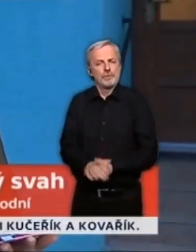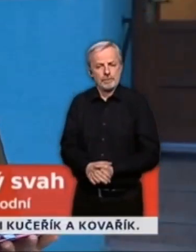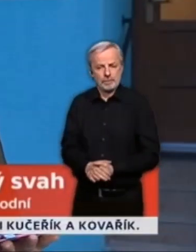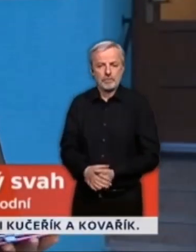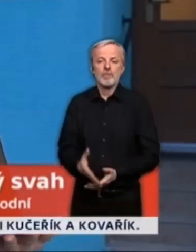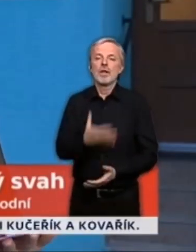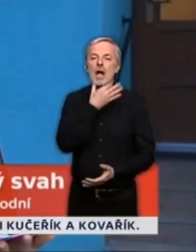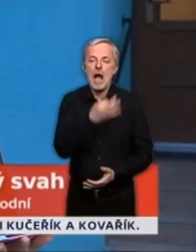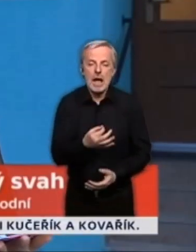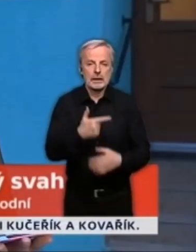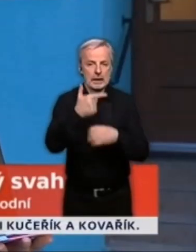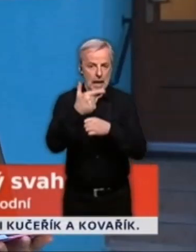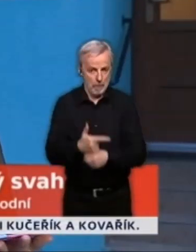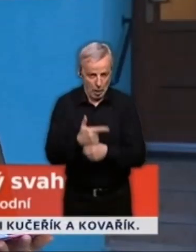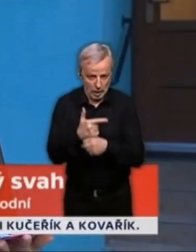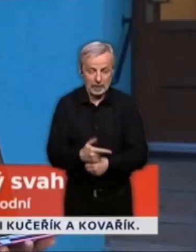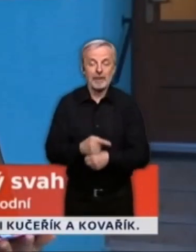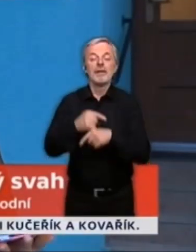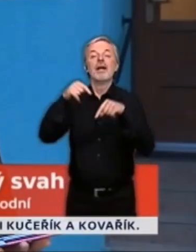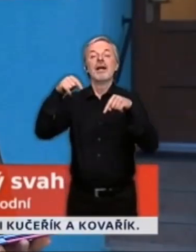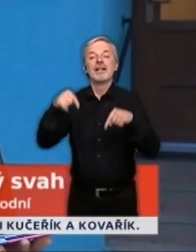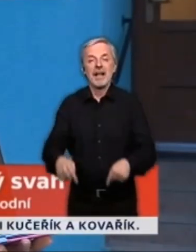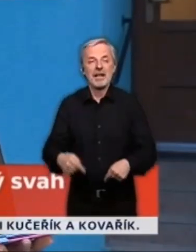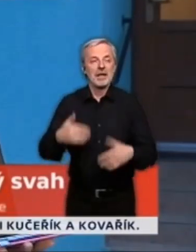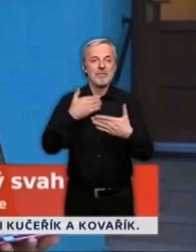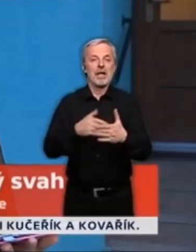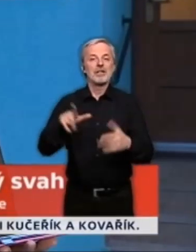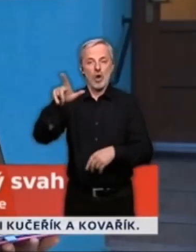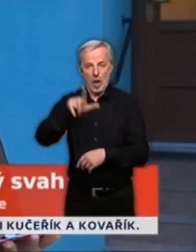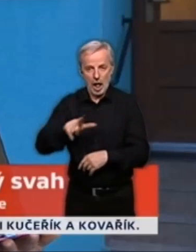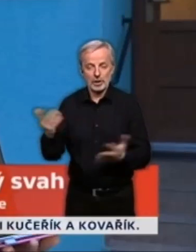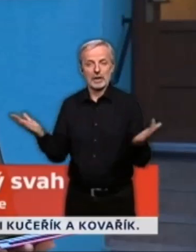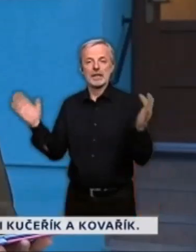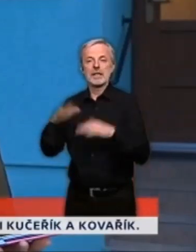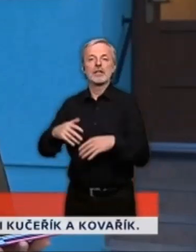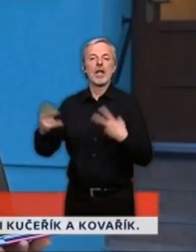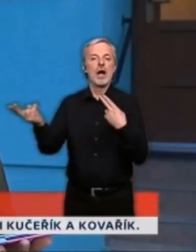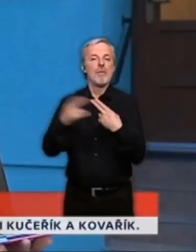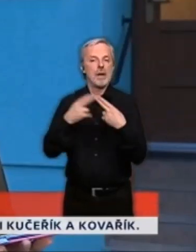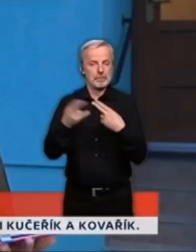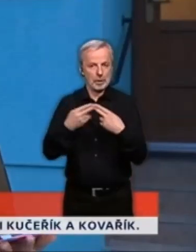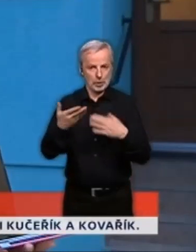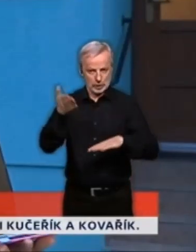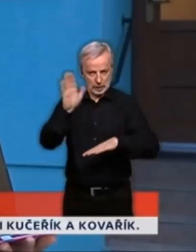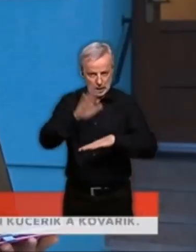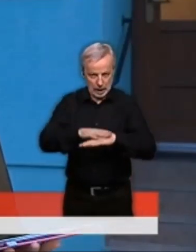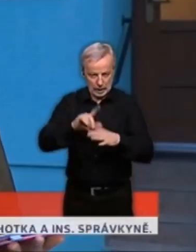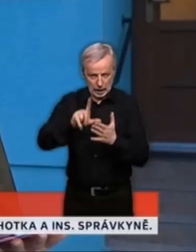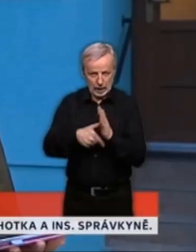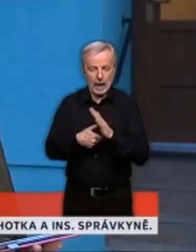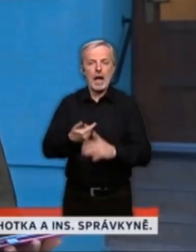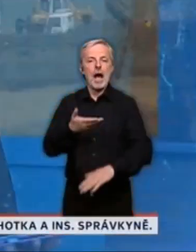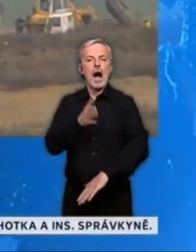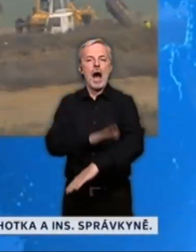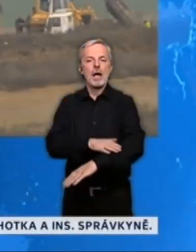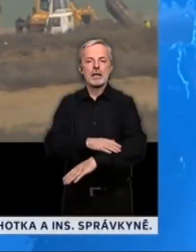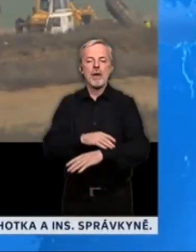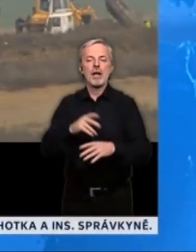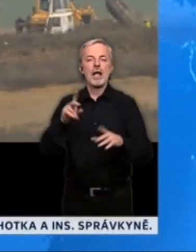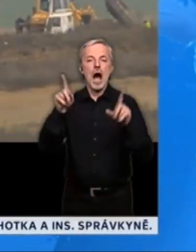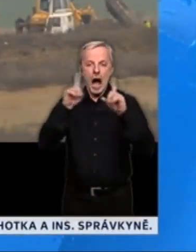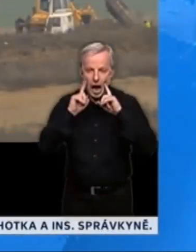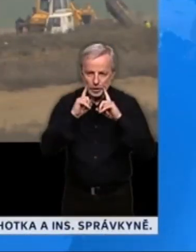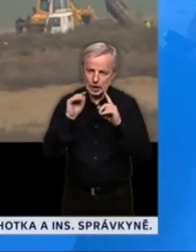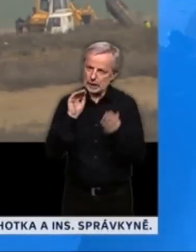Hezké poledne. Dnes se tady ve Váženech sešla Bezpečnostní rada kraje a hejtman Michal Hašek nakonec stav nebezpečí nevyhlásil.